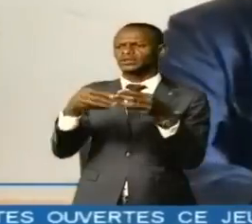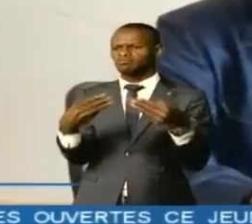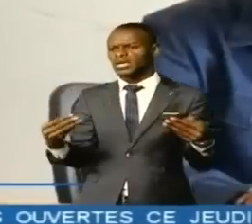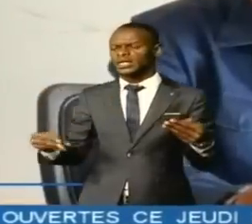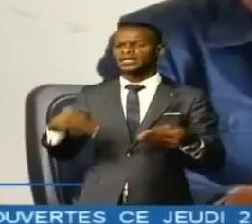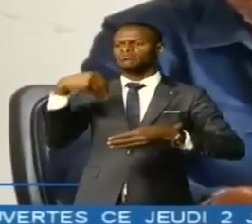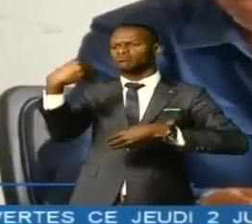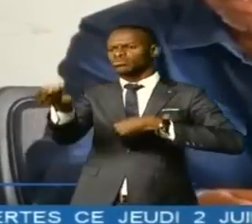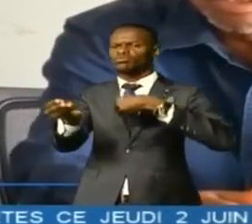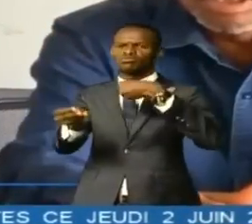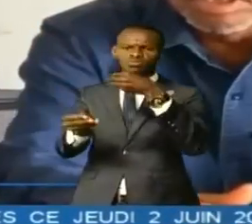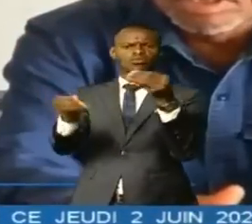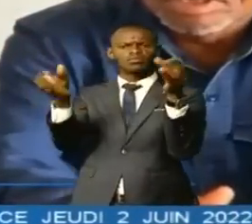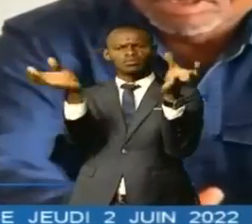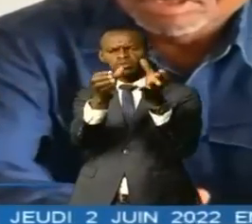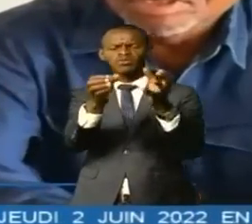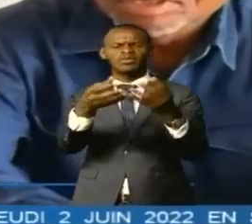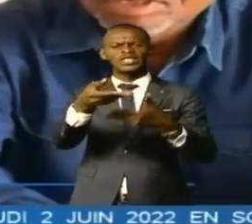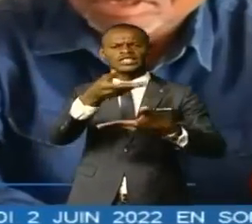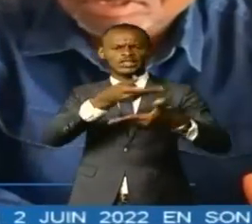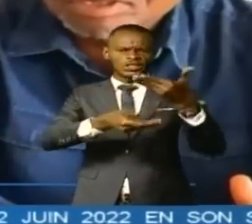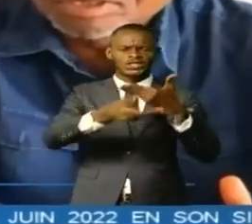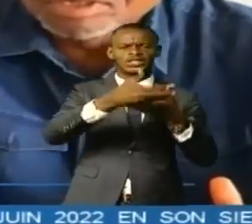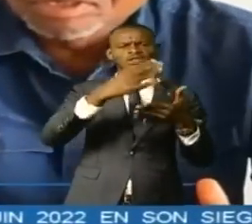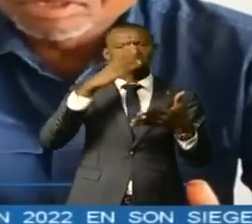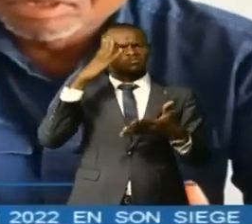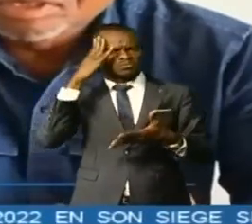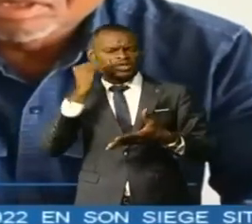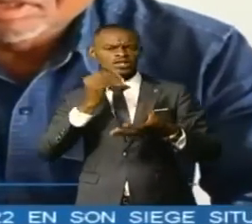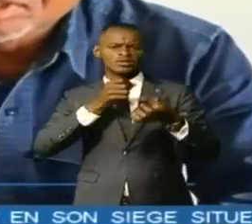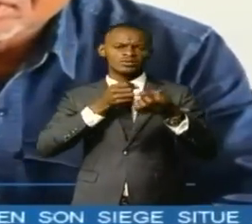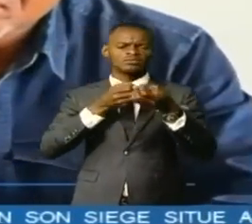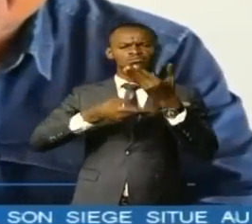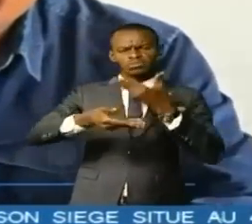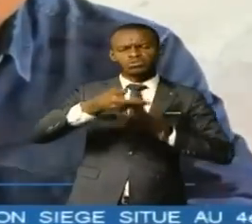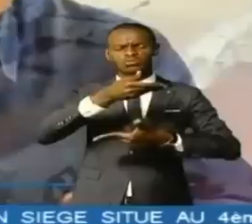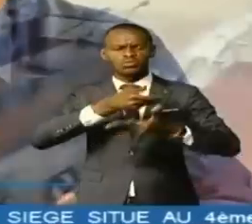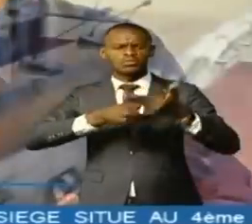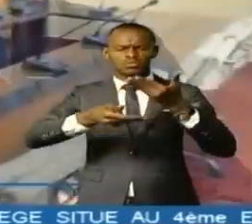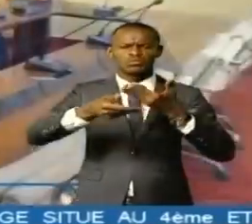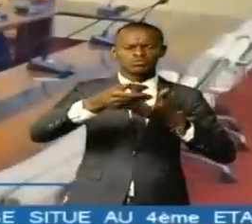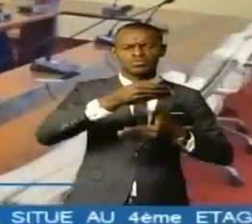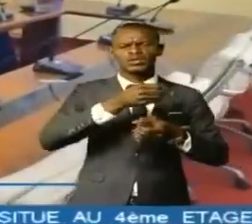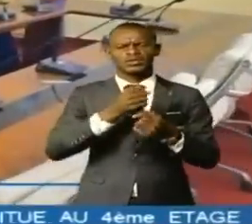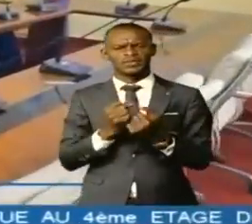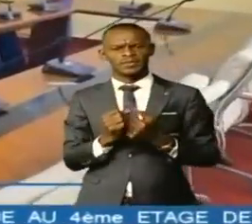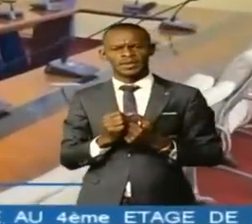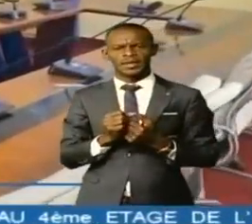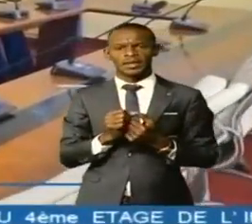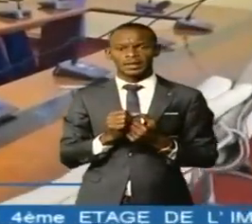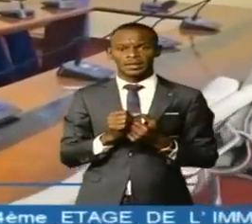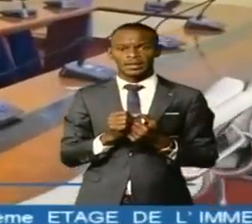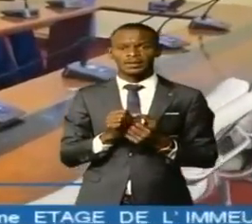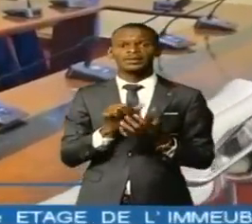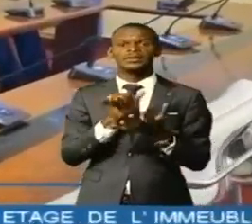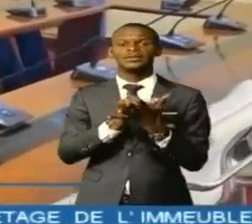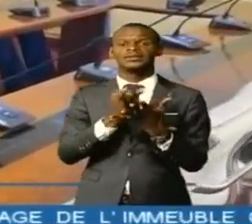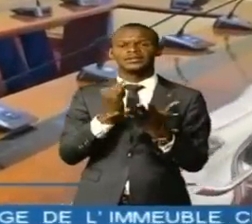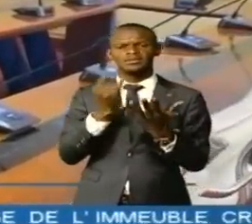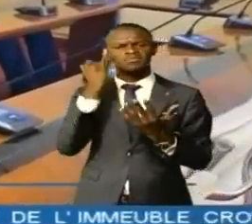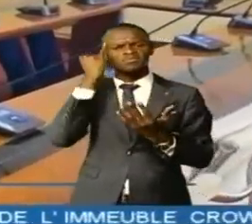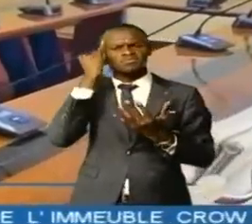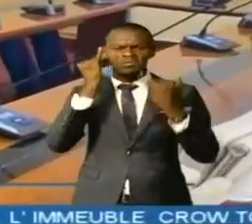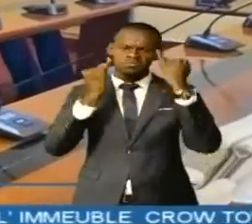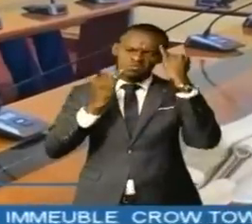l'échange d'expériences partagées par le président national de la branche Kinshasa à ses pairs sur la construction de l'hôpital humanitaire et